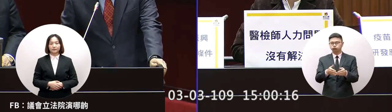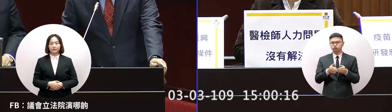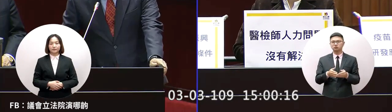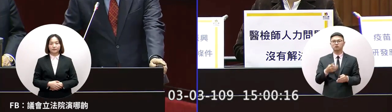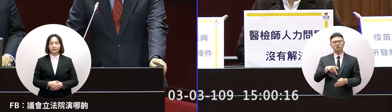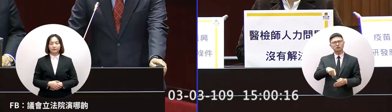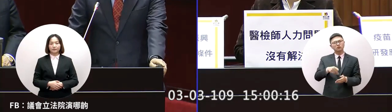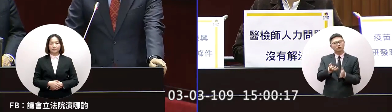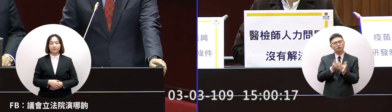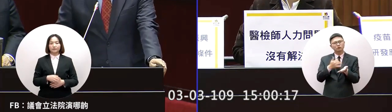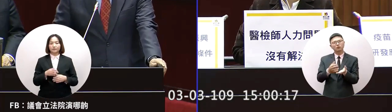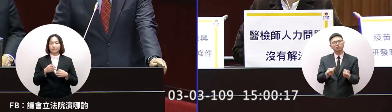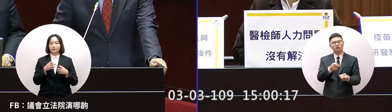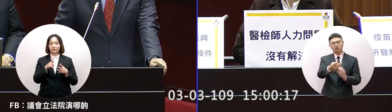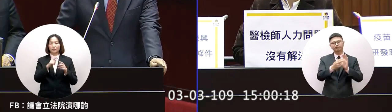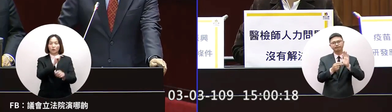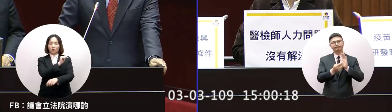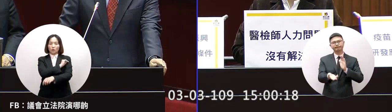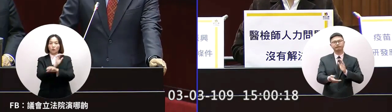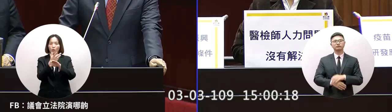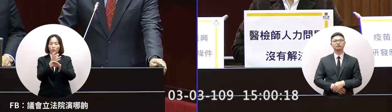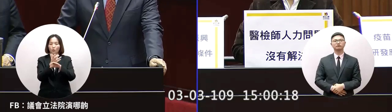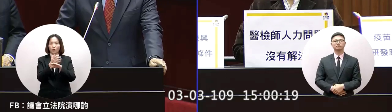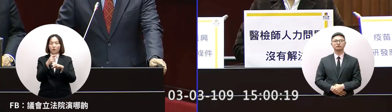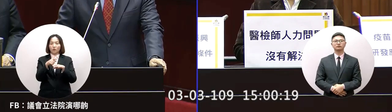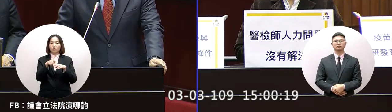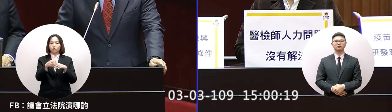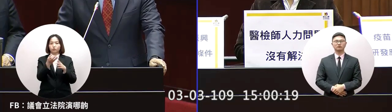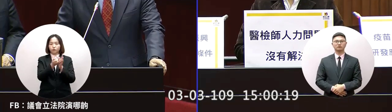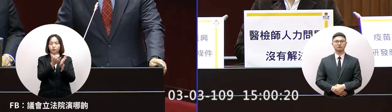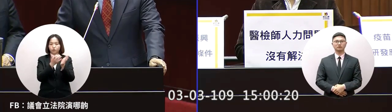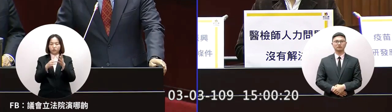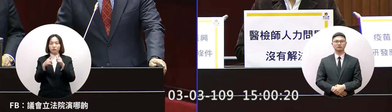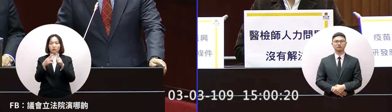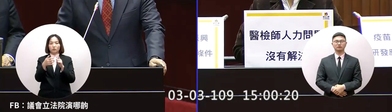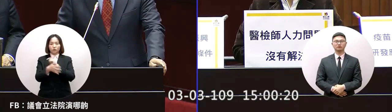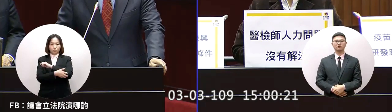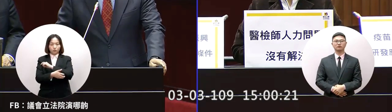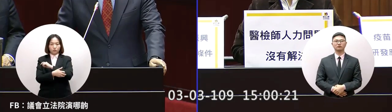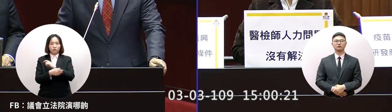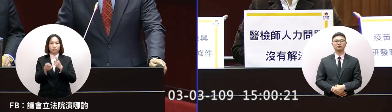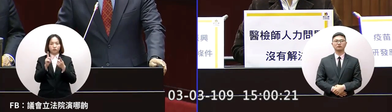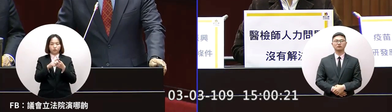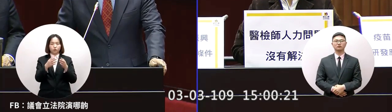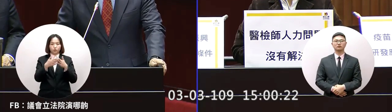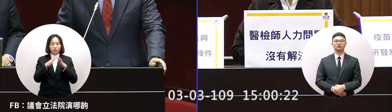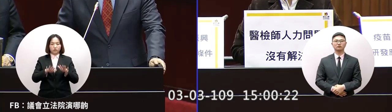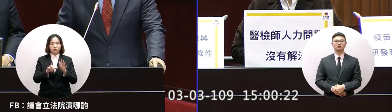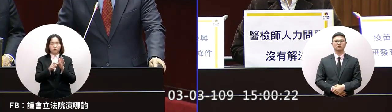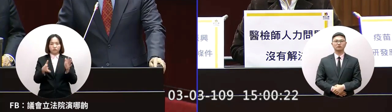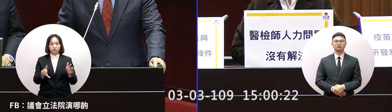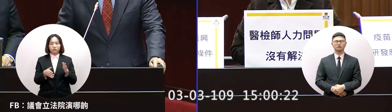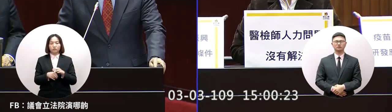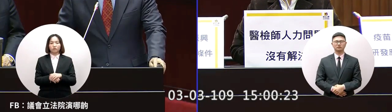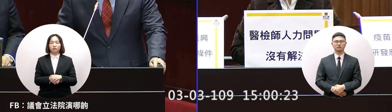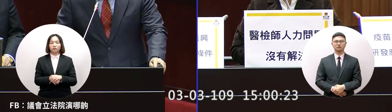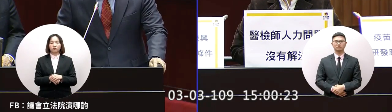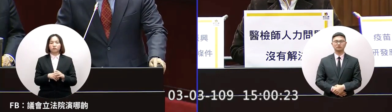释一下？ 我想我们的救护车相关的编列跟人员啊，都应该在现阶段来讲是